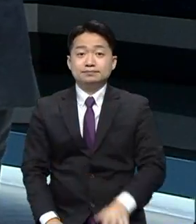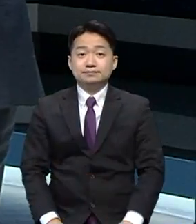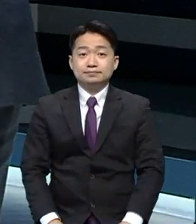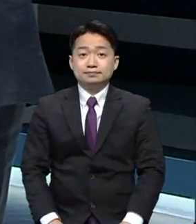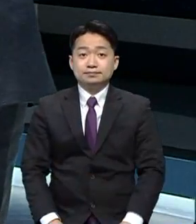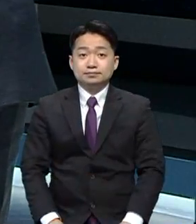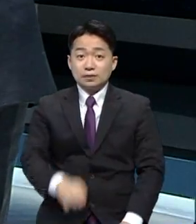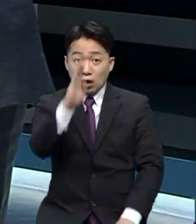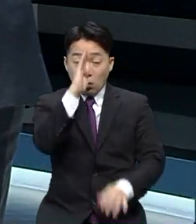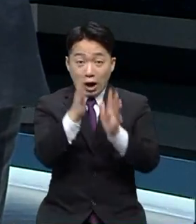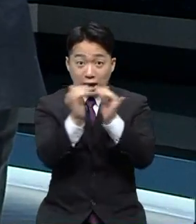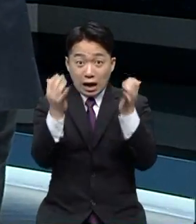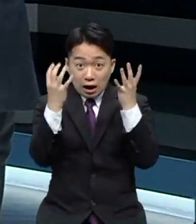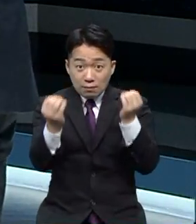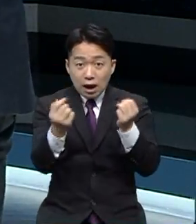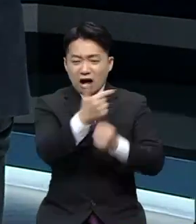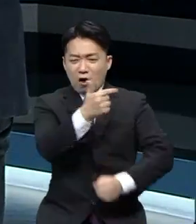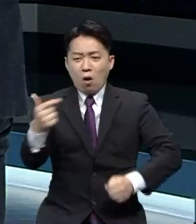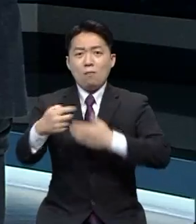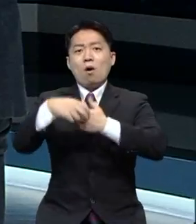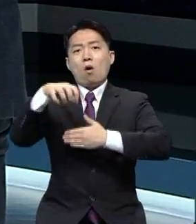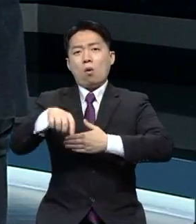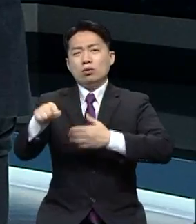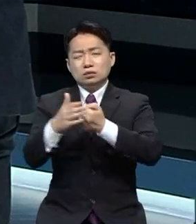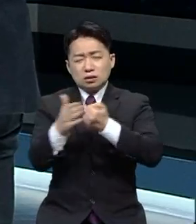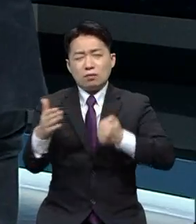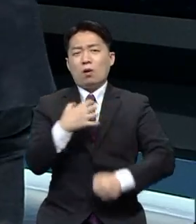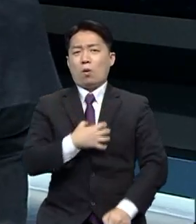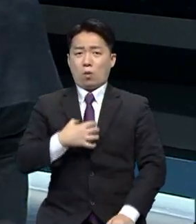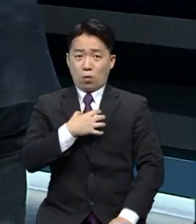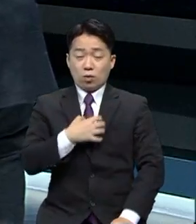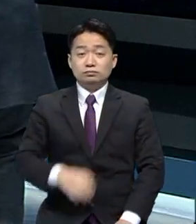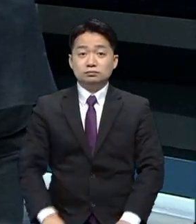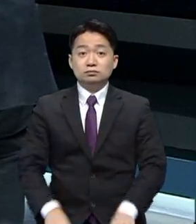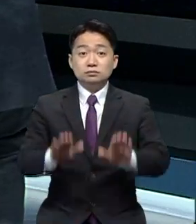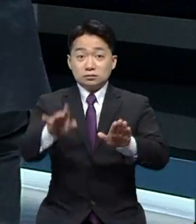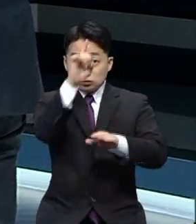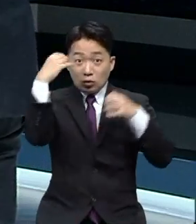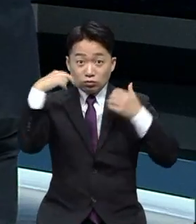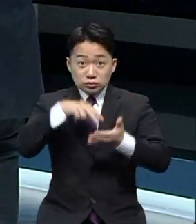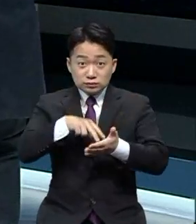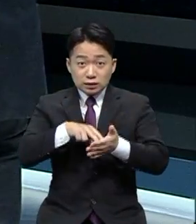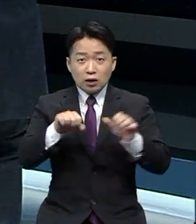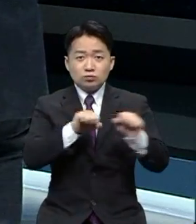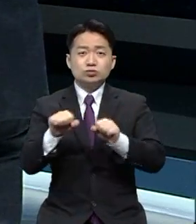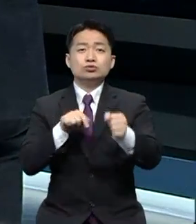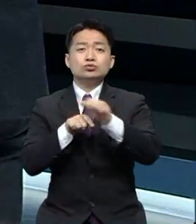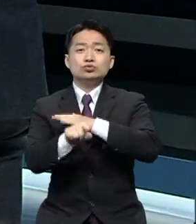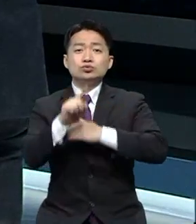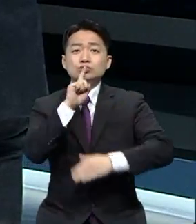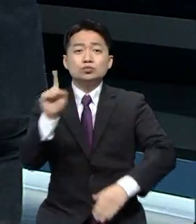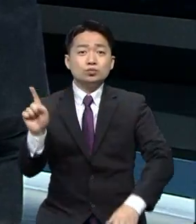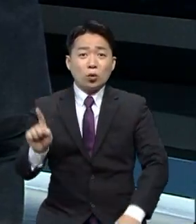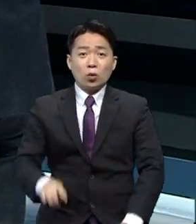자, 환자가 많은 대형 병원이어서 걱정이 많습니다. 방역 당국은 어떻게 대처하고 있습니까?